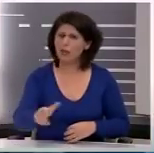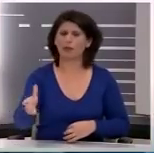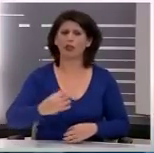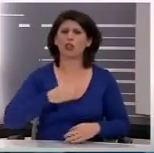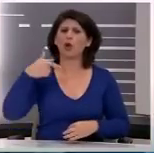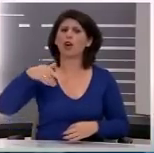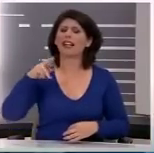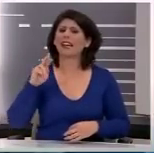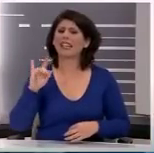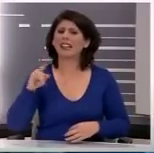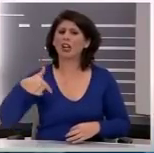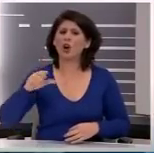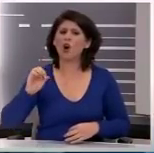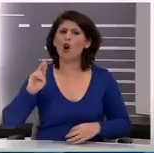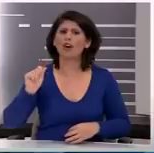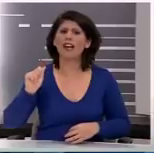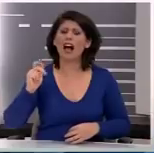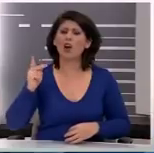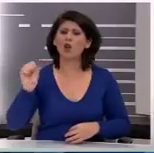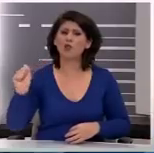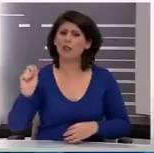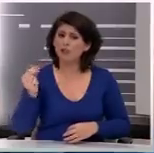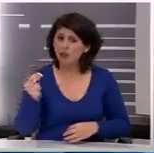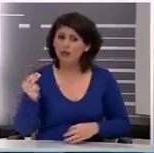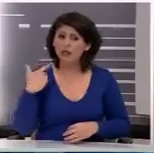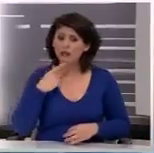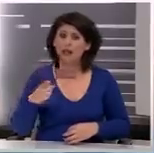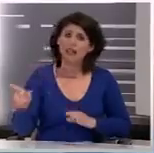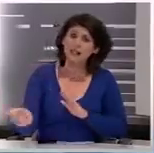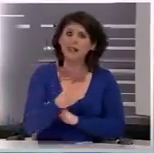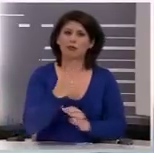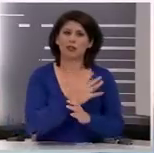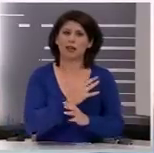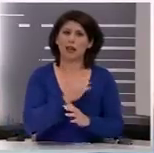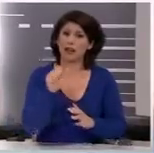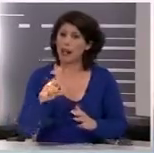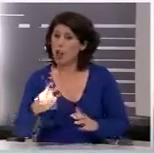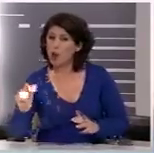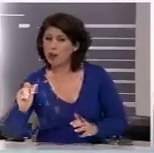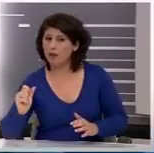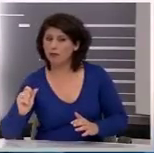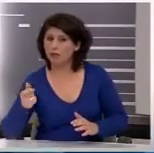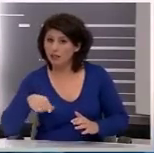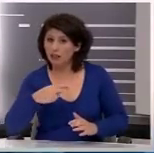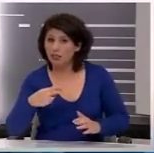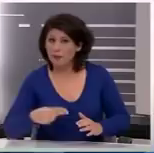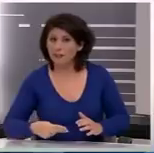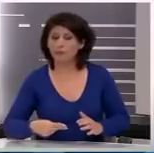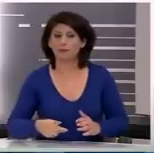κύριος Γρηγοράκος και οι βουλευτές εκείνης της περίοδου αν του έλεγα στείλ του στον εισαγγελέα για τα πάρτι.